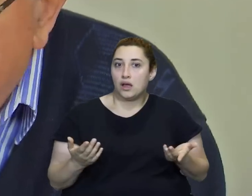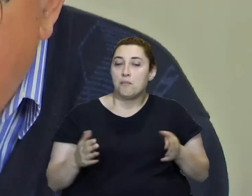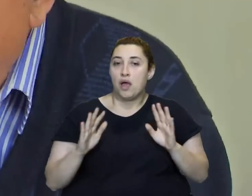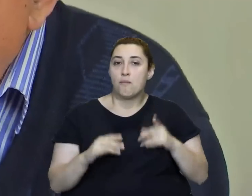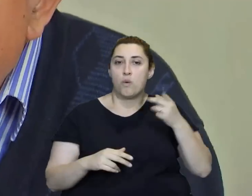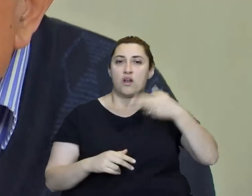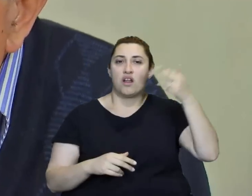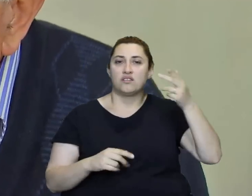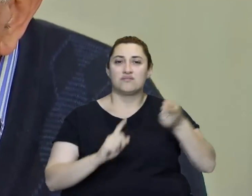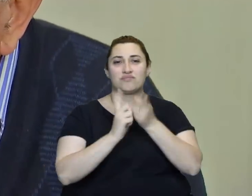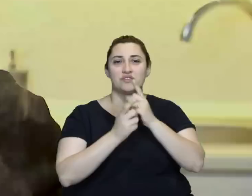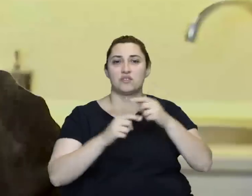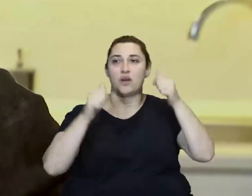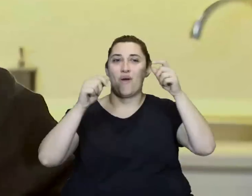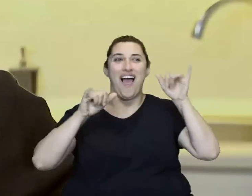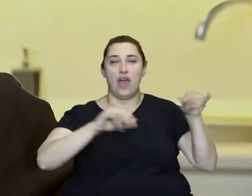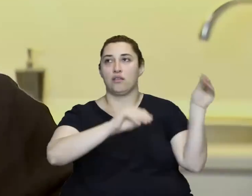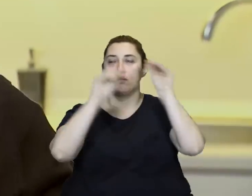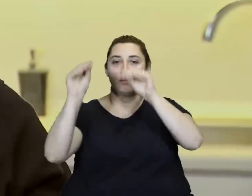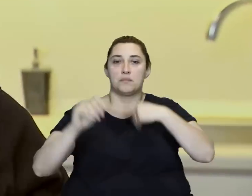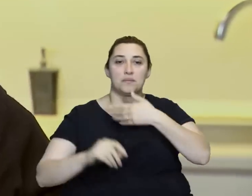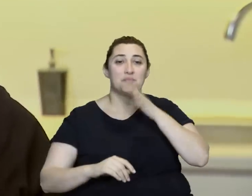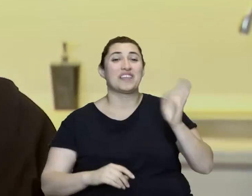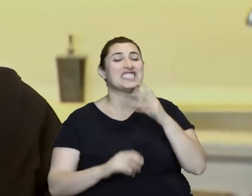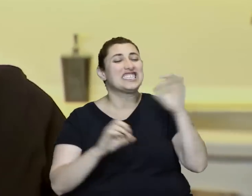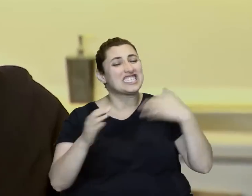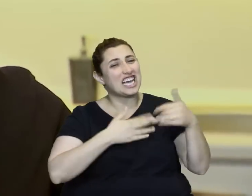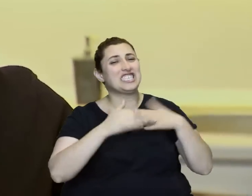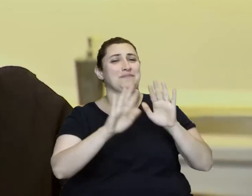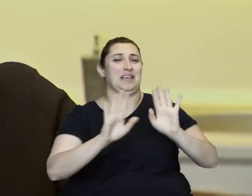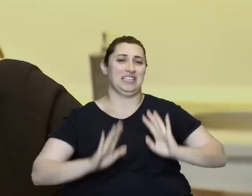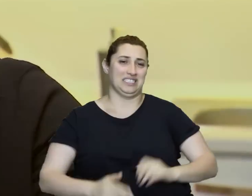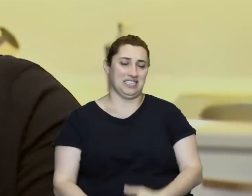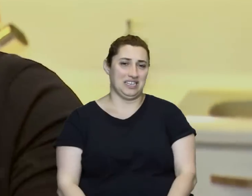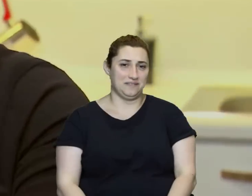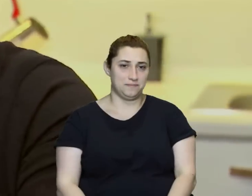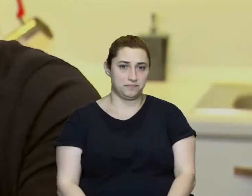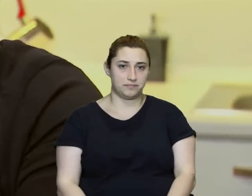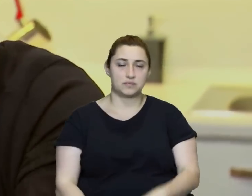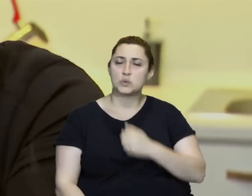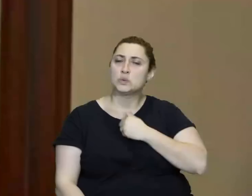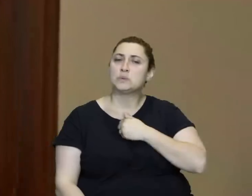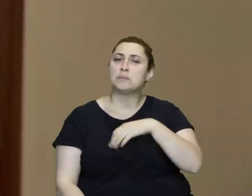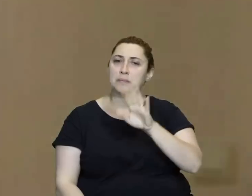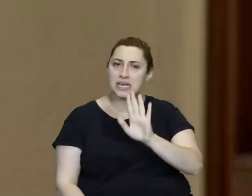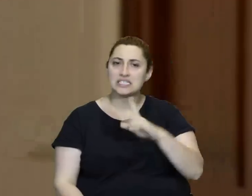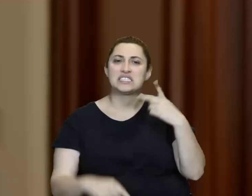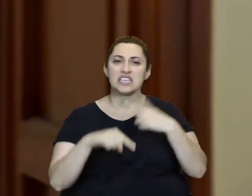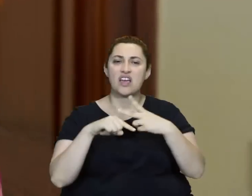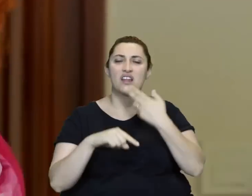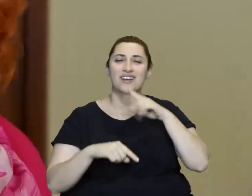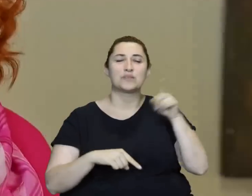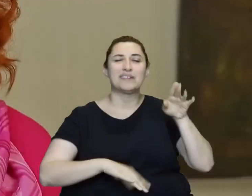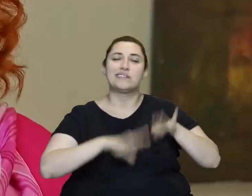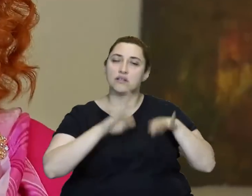Hem o tablonun yerini atacağını bilmiyorum ki. Keşke hiç karışmasaydın. Sen üzme kendini. Zehra kızım